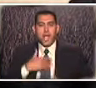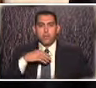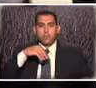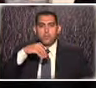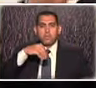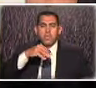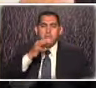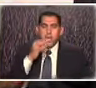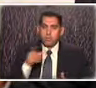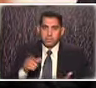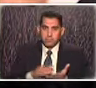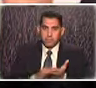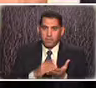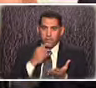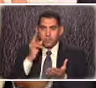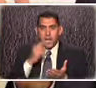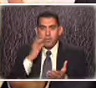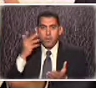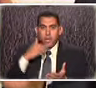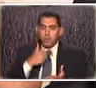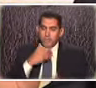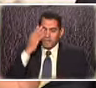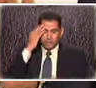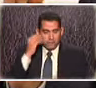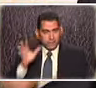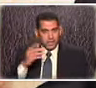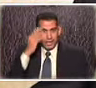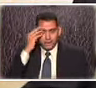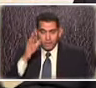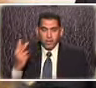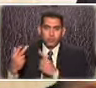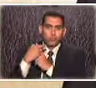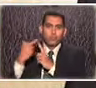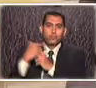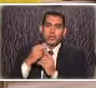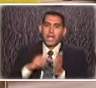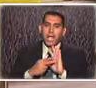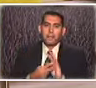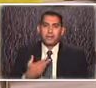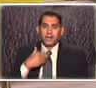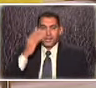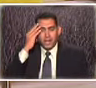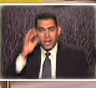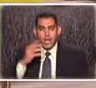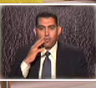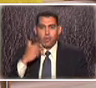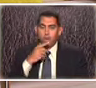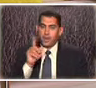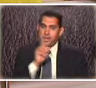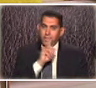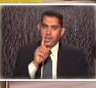يصفح الذي يعفو فيكون نهبا لمن ينصب عليه لمن يخ لا هذا قصه اخرى نعم لا يوجد صادق